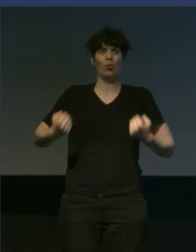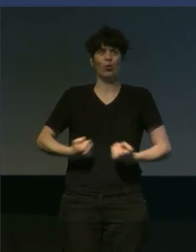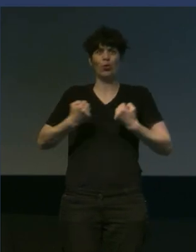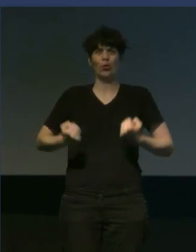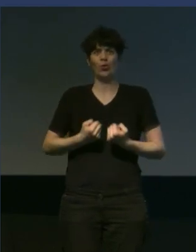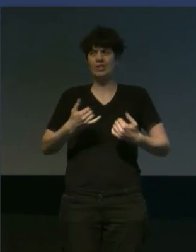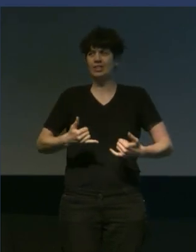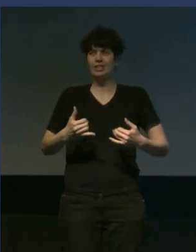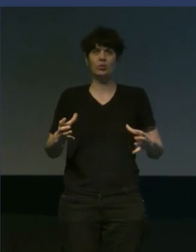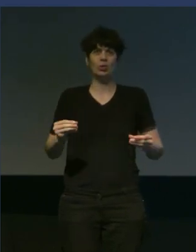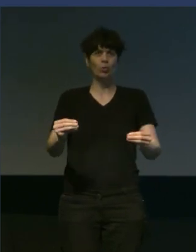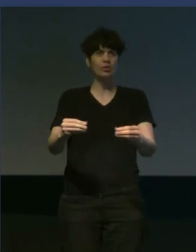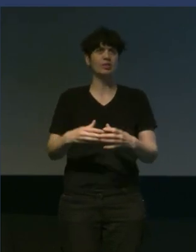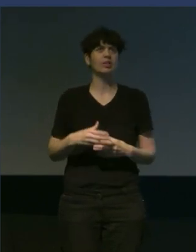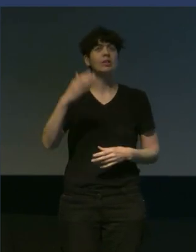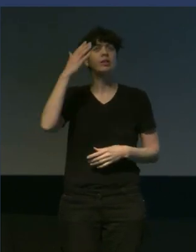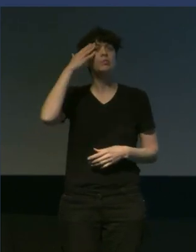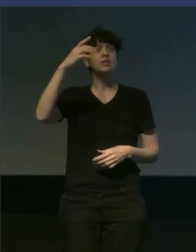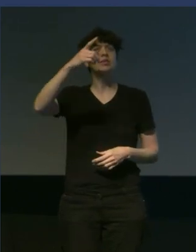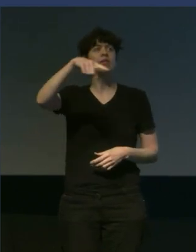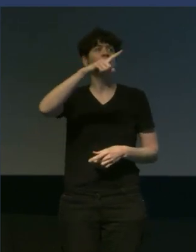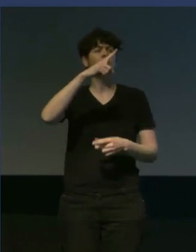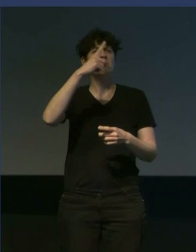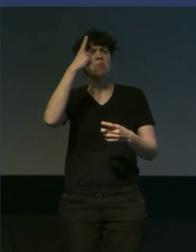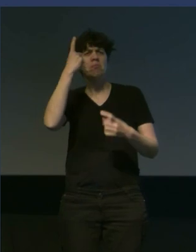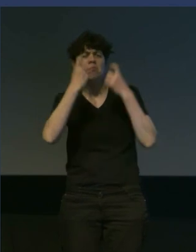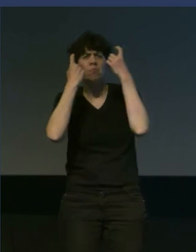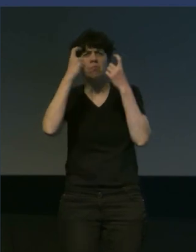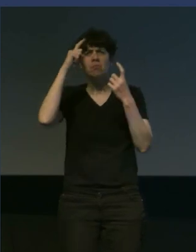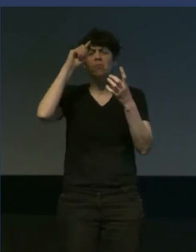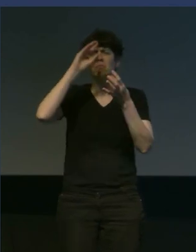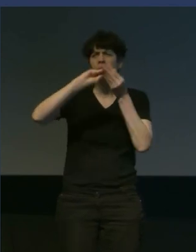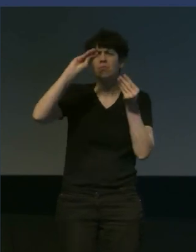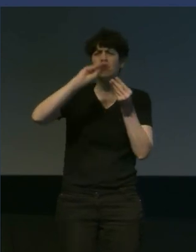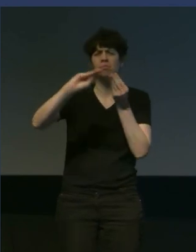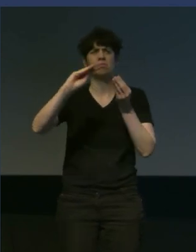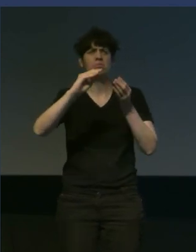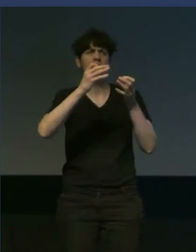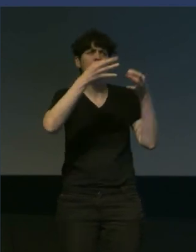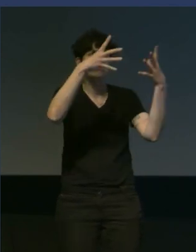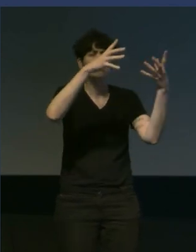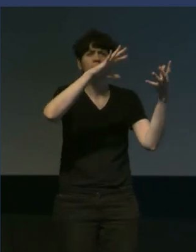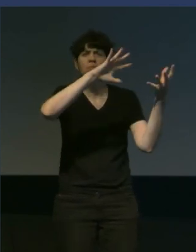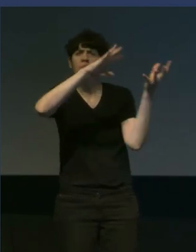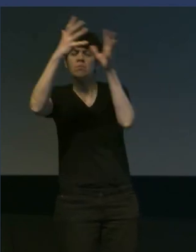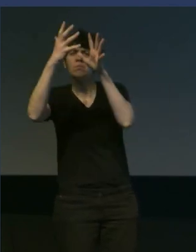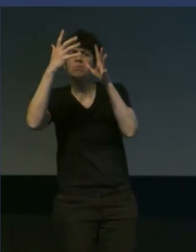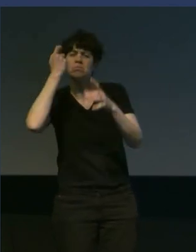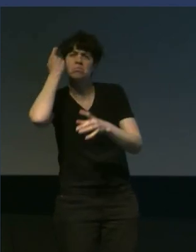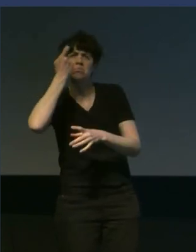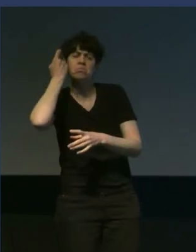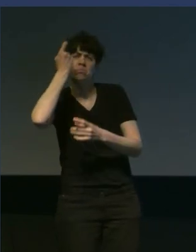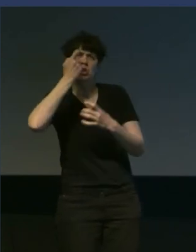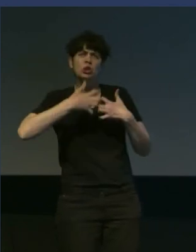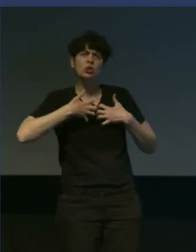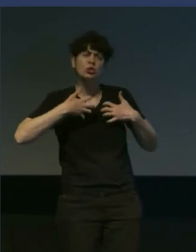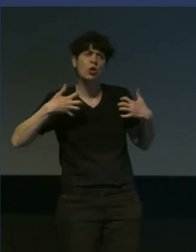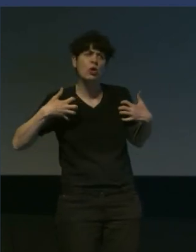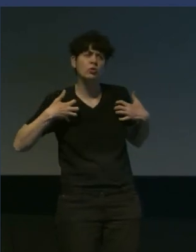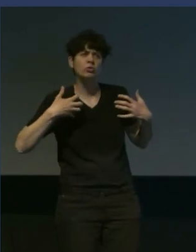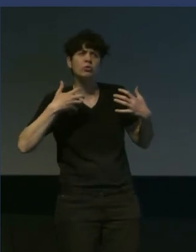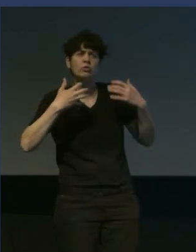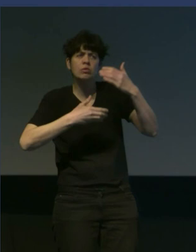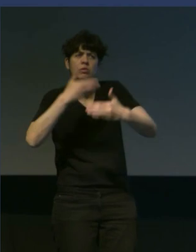Sanopomis aussi. Si justement, ça vous avez des questions sur le changement climatique, sur justement la science qui est en train de se